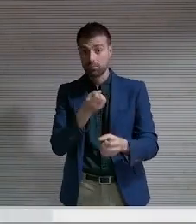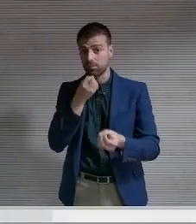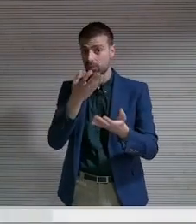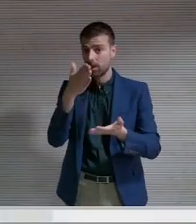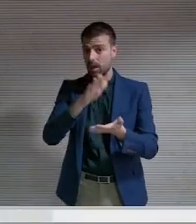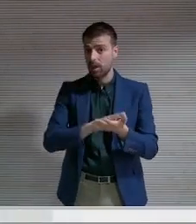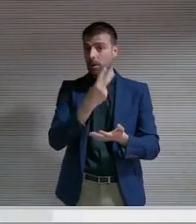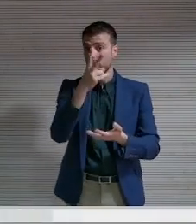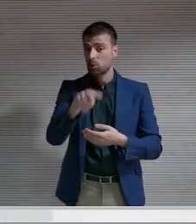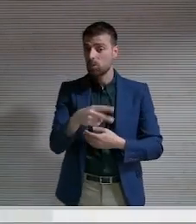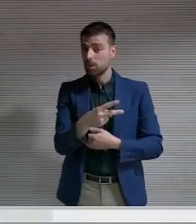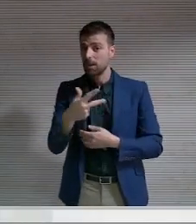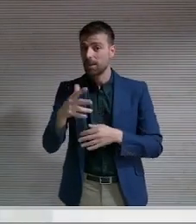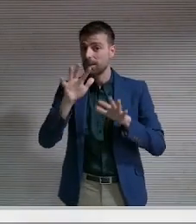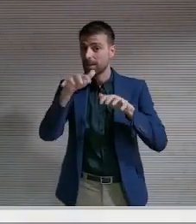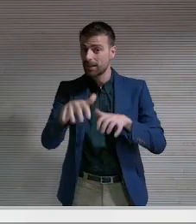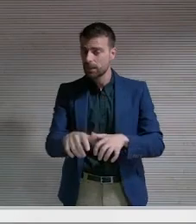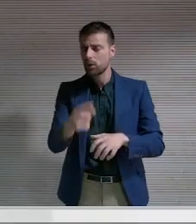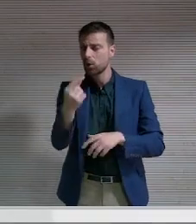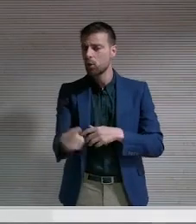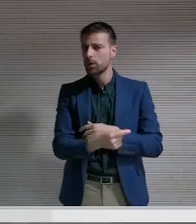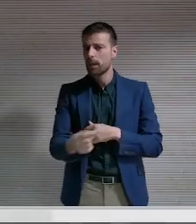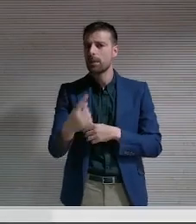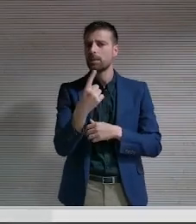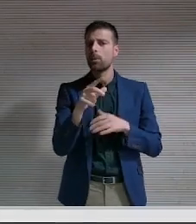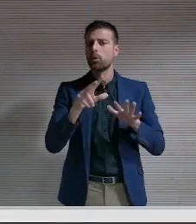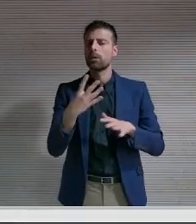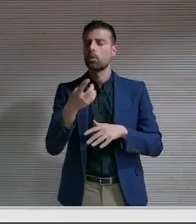de 2023 s'han formalitzat un total de